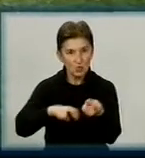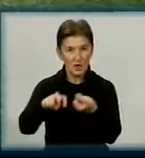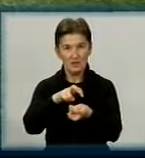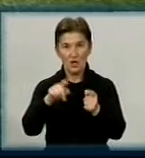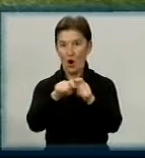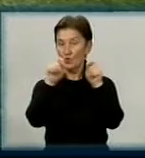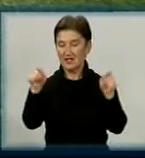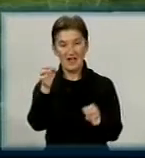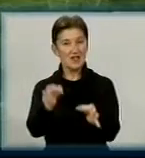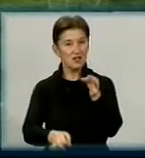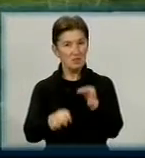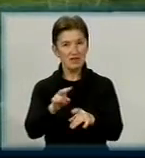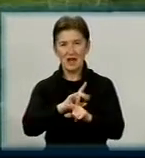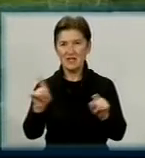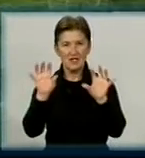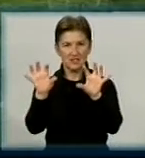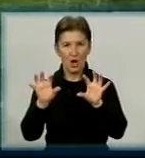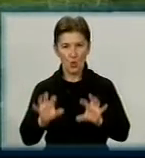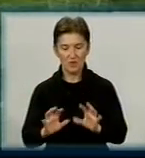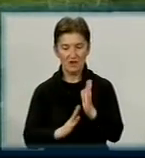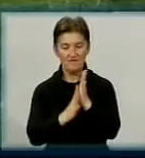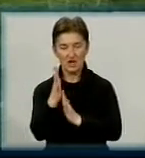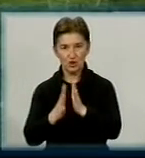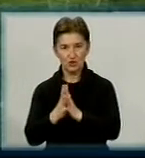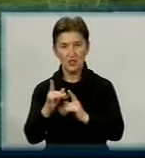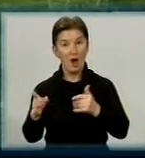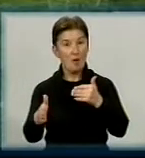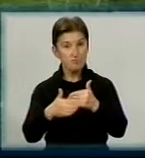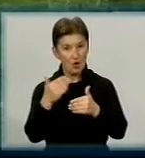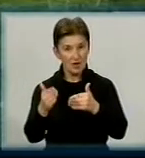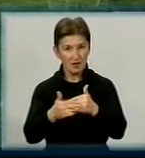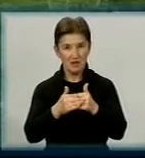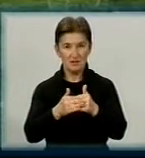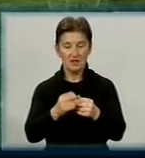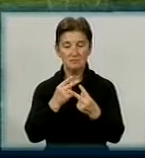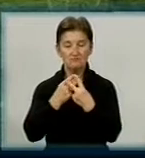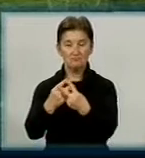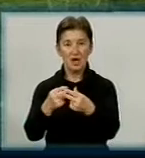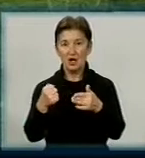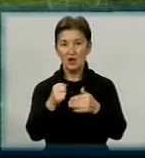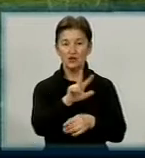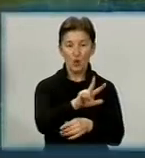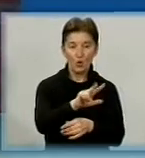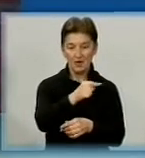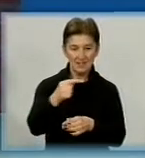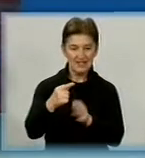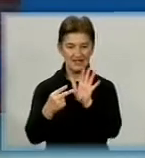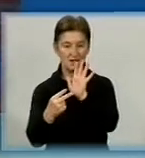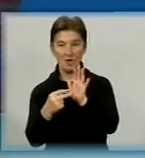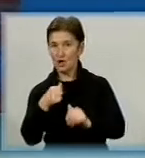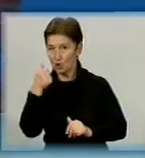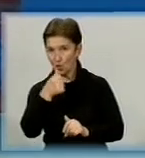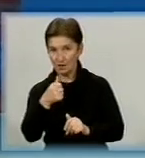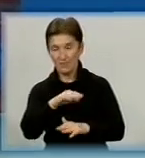кримінальне провадження за незаконне вирощування конопель, передбачене покарання у вигляді позбавлення волі від 3 до 7 років.